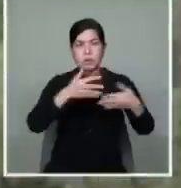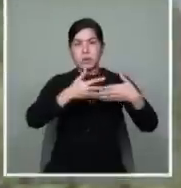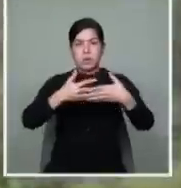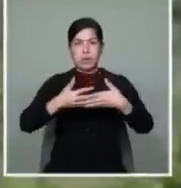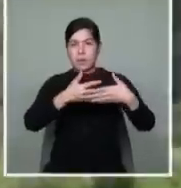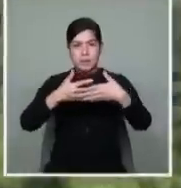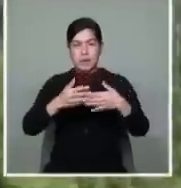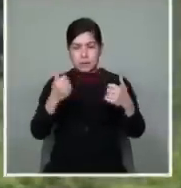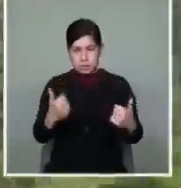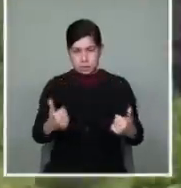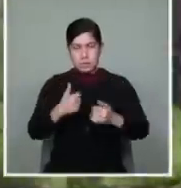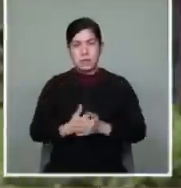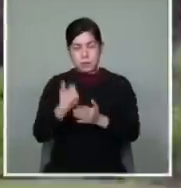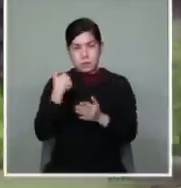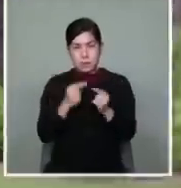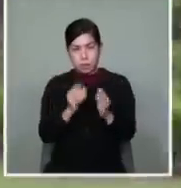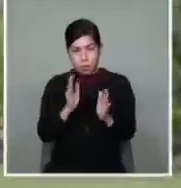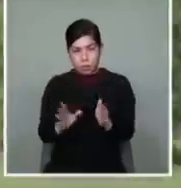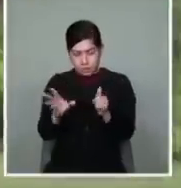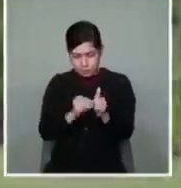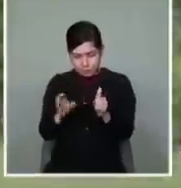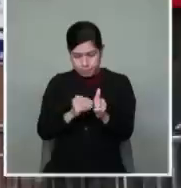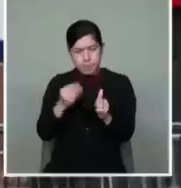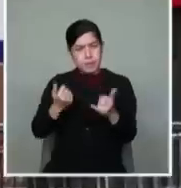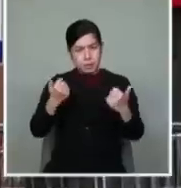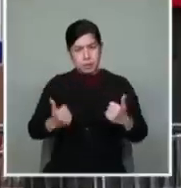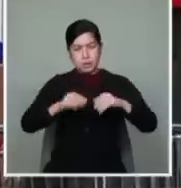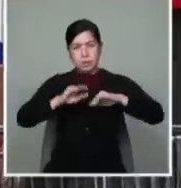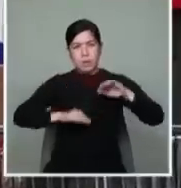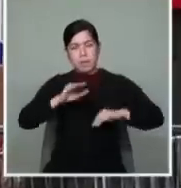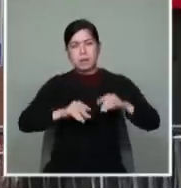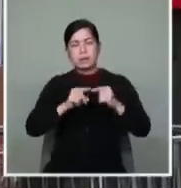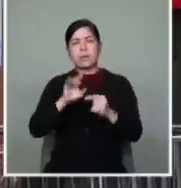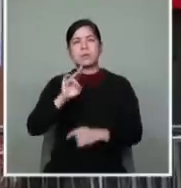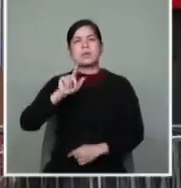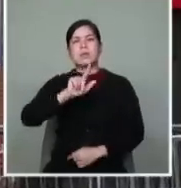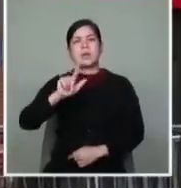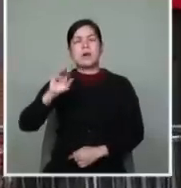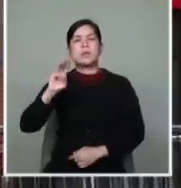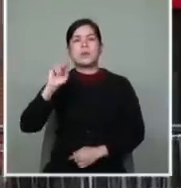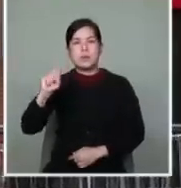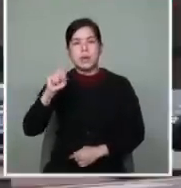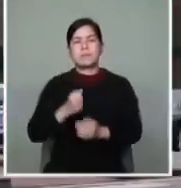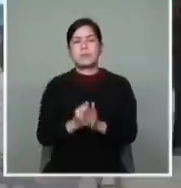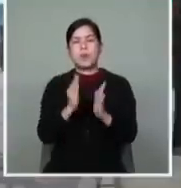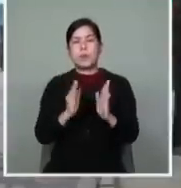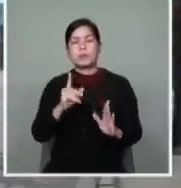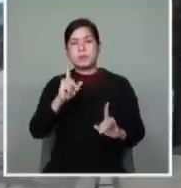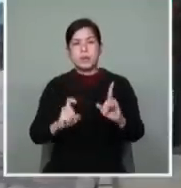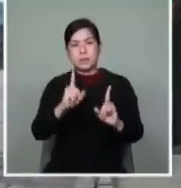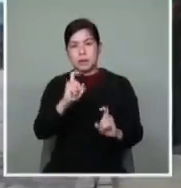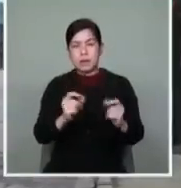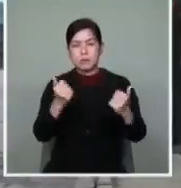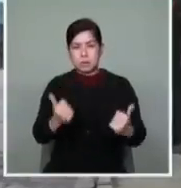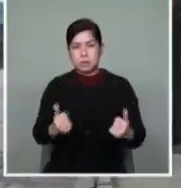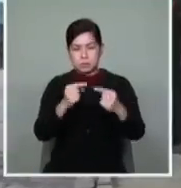มริกาตัวเลขผู้ที่ติดเชื้อสะสมนี่สูงถึงเกือบ7,600,000 คนส่วนยอดผู้เสียชีวิตตัวเลขขยับขึ้นม